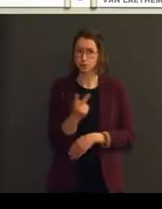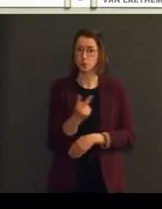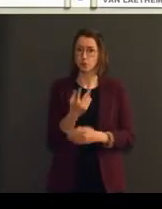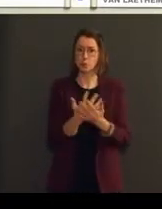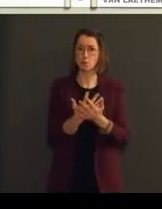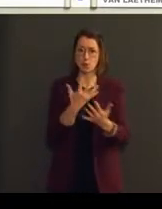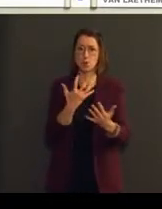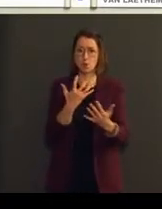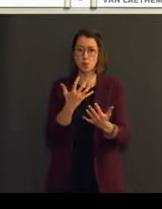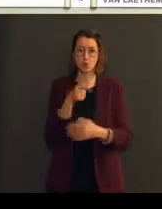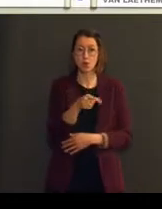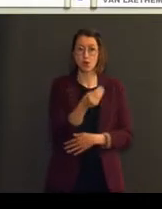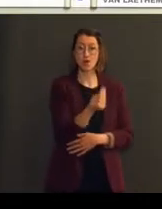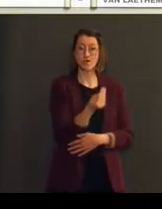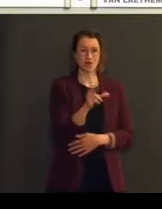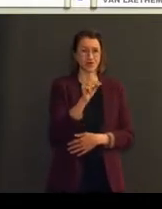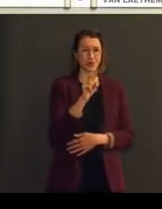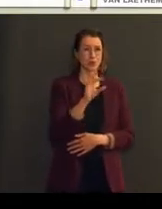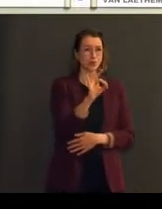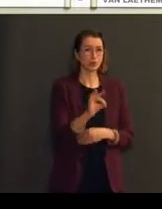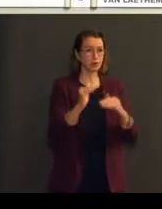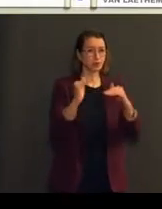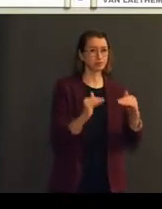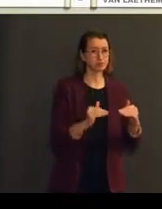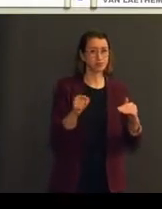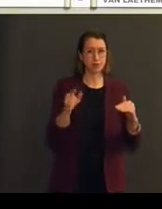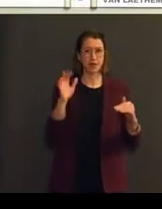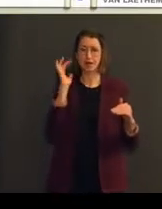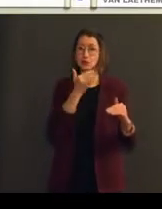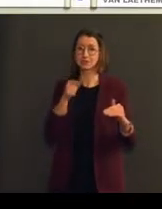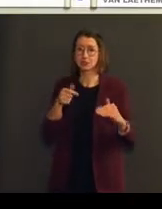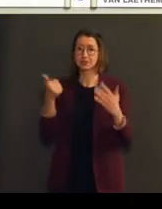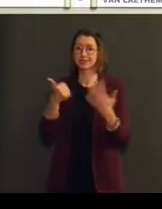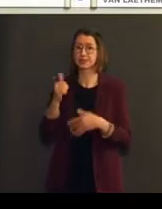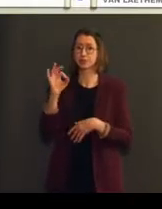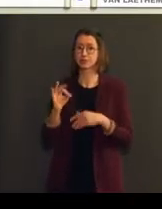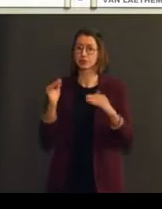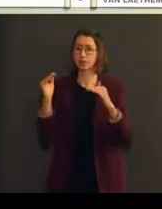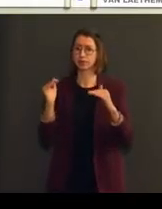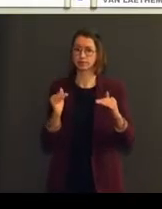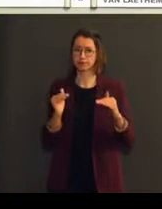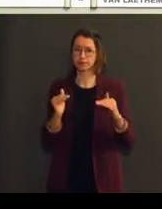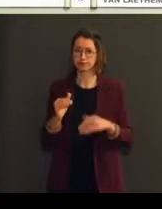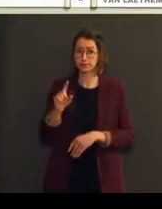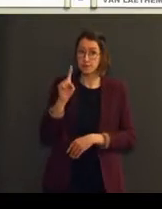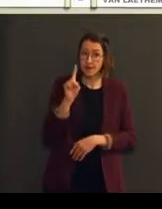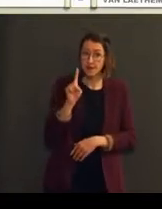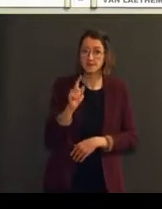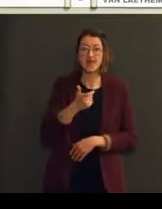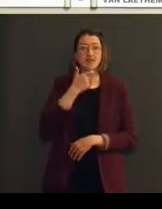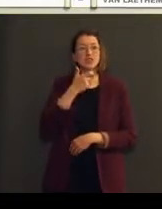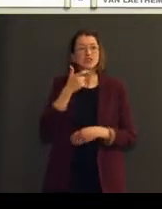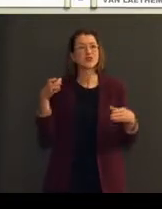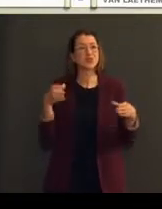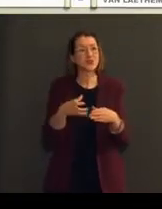de 22% et de 6%, mais qu'en contraste, ce sont les gens dans la vingtaine qui ont le plus grand